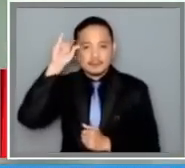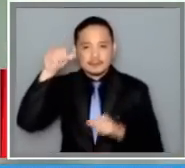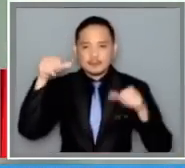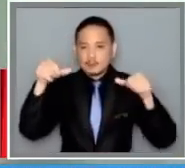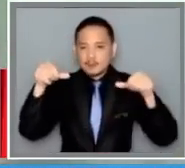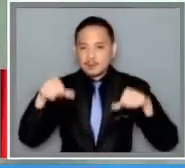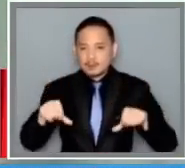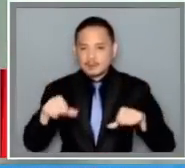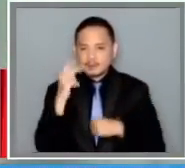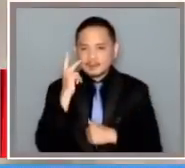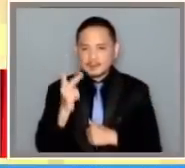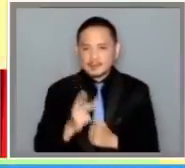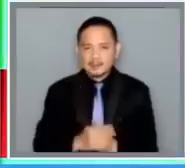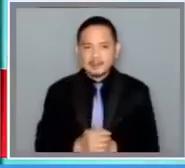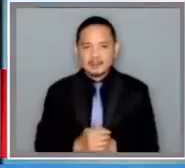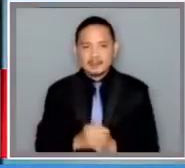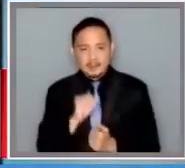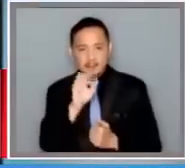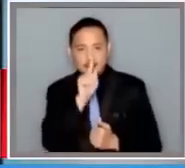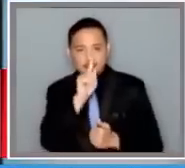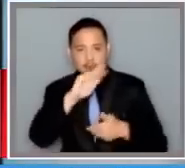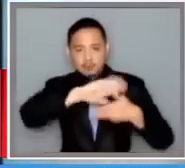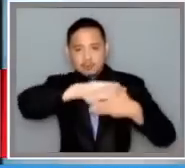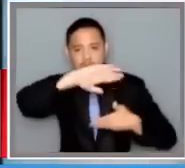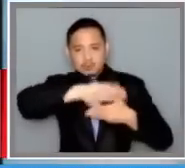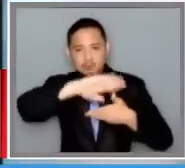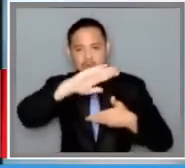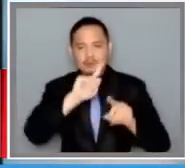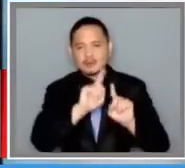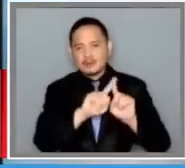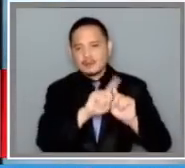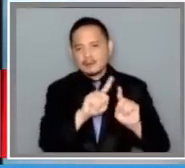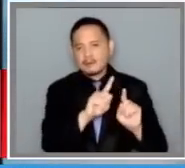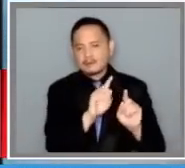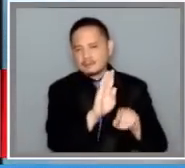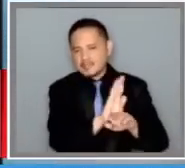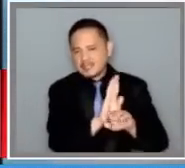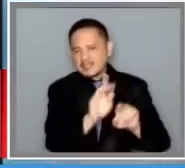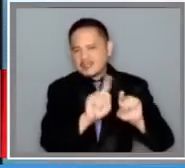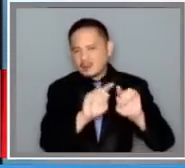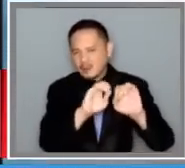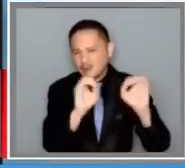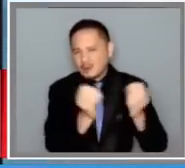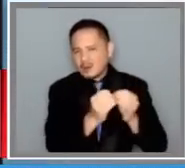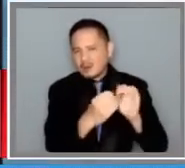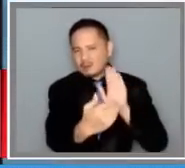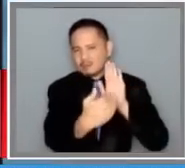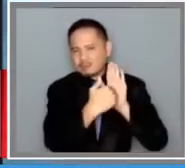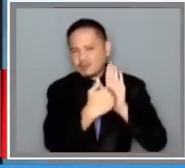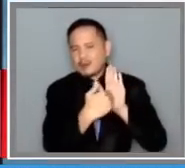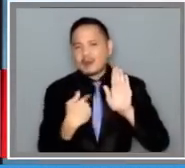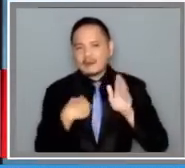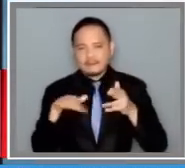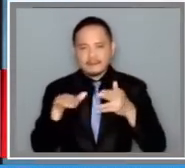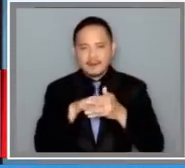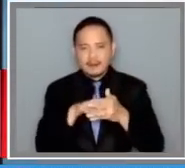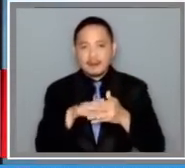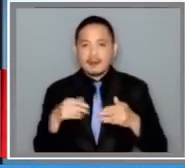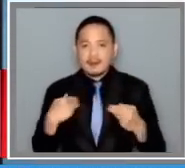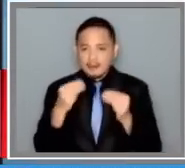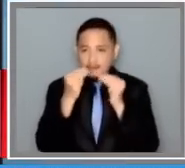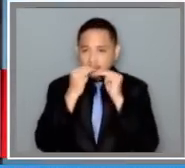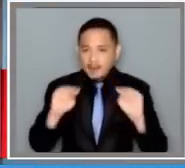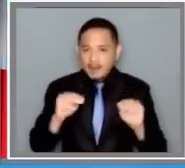tukoy na nila ang creators at organizers na sangkot sa pag-atake sa kanya. Marami na rin siyang natanggap na messages tungkol dito